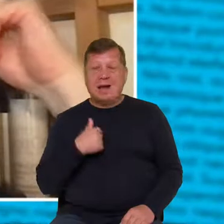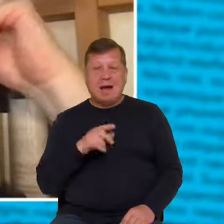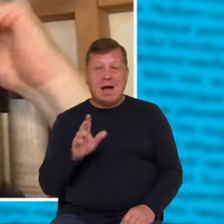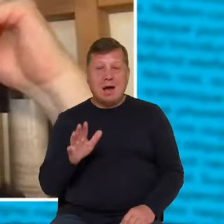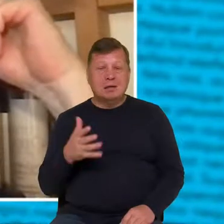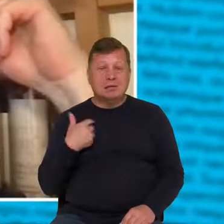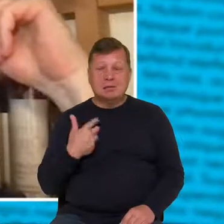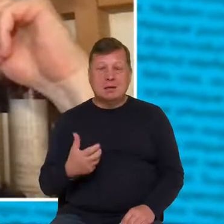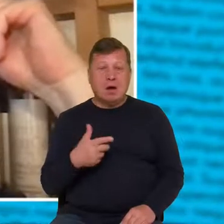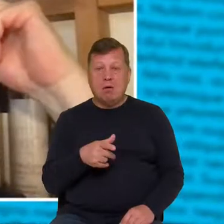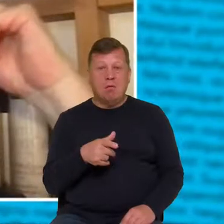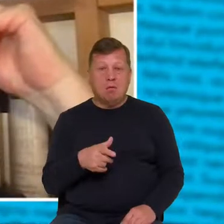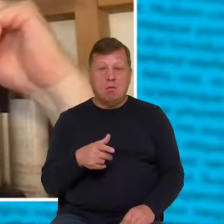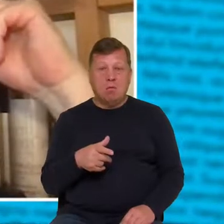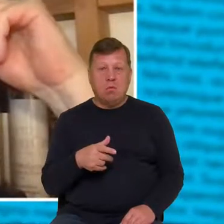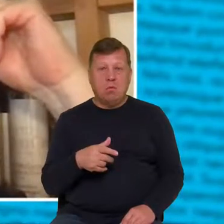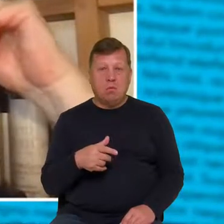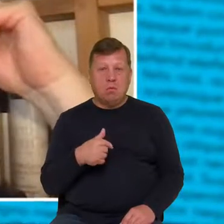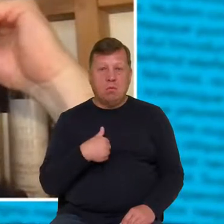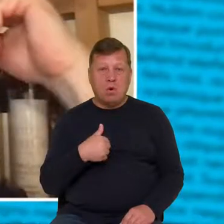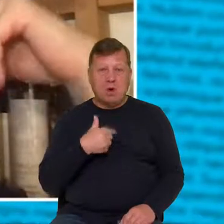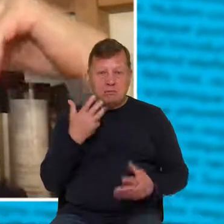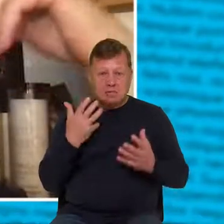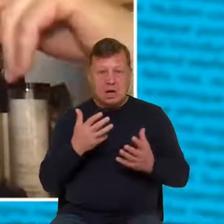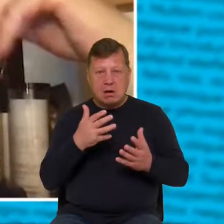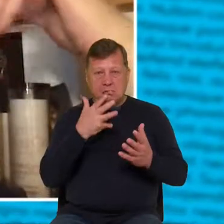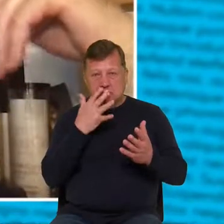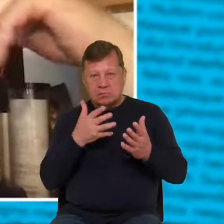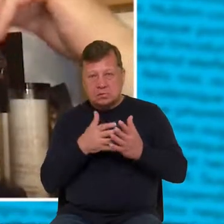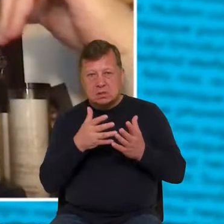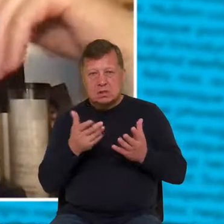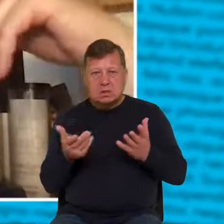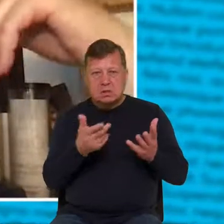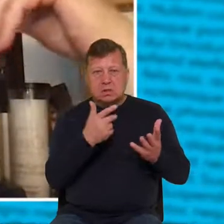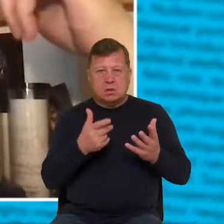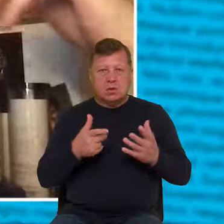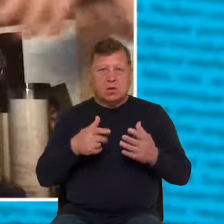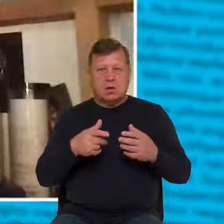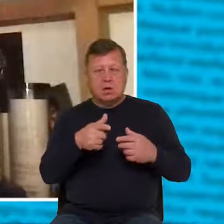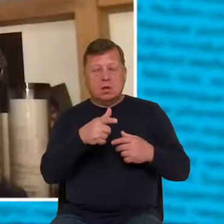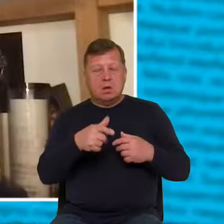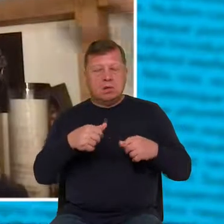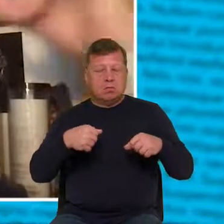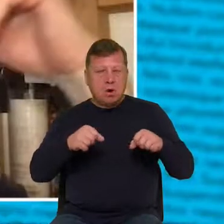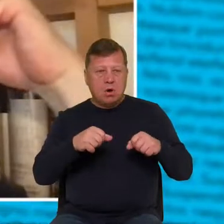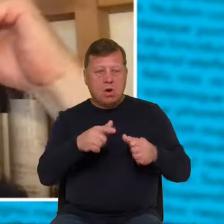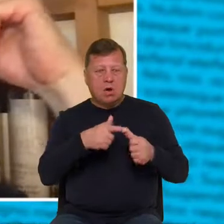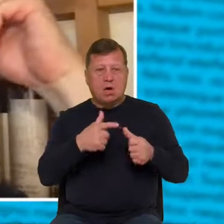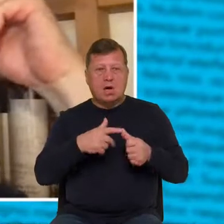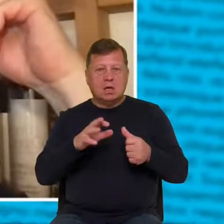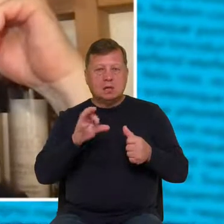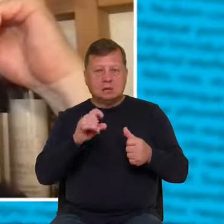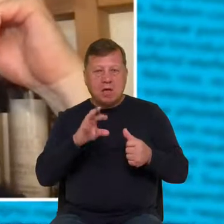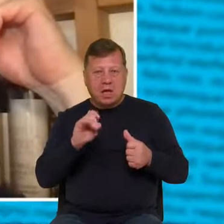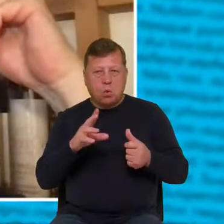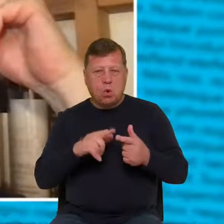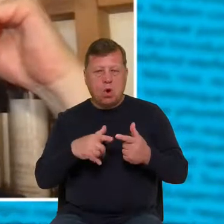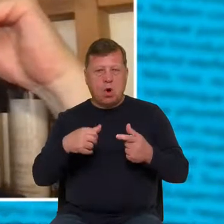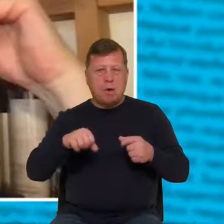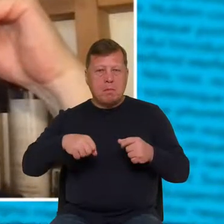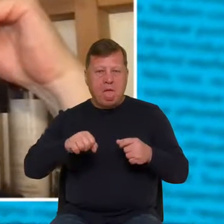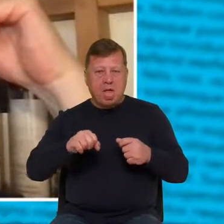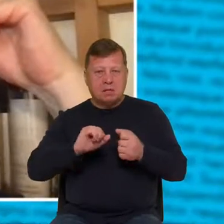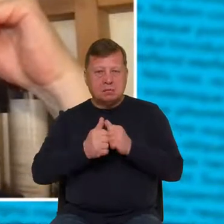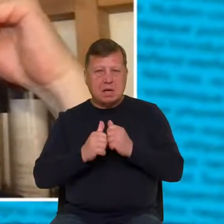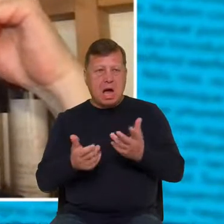chciałem, aby czytelnik znalazł się na motocyklu. Tak? Chciałem używać słów typu sprzęgło, zmiana biegu. Chciałem, aby czytelnicy poczuli, że się